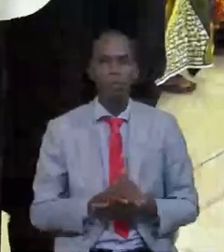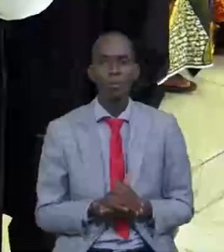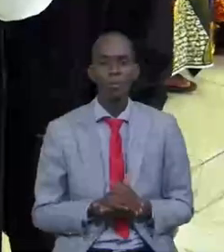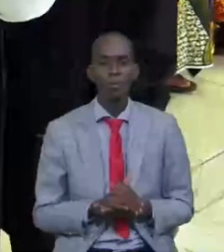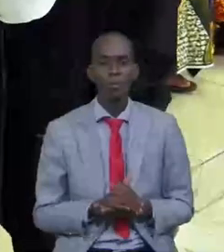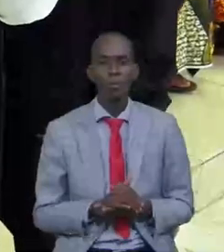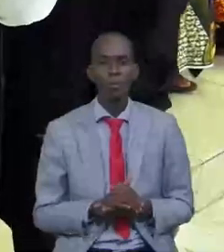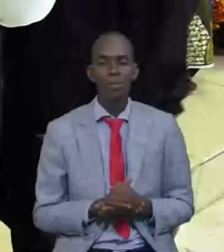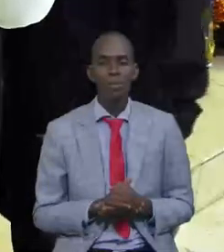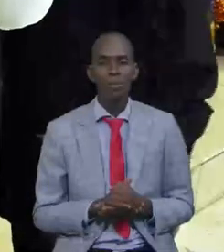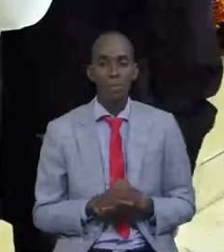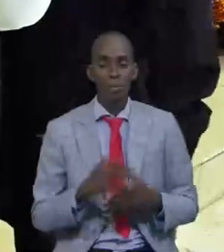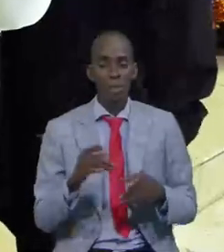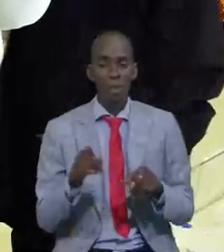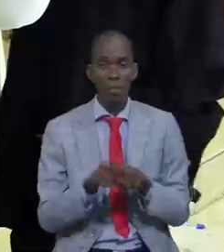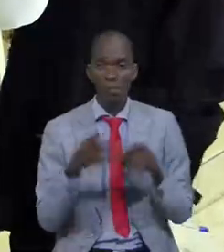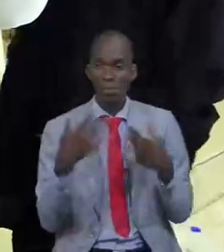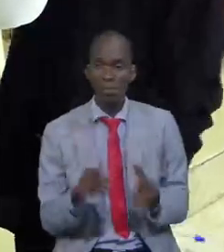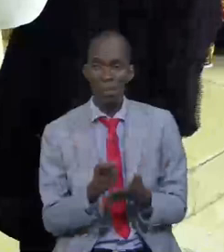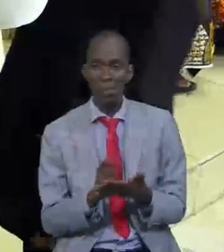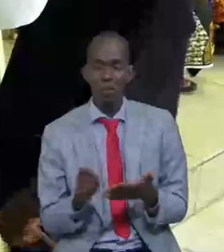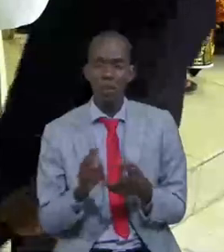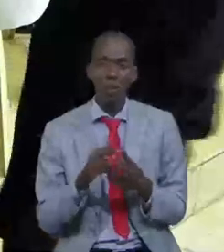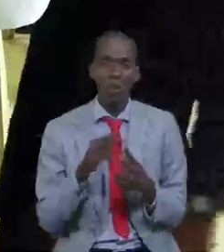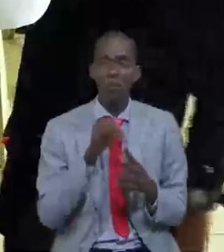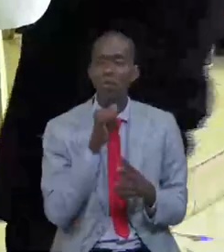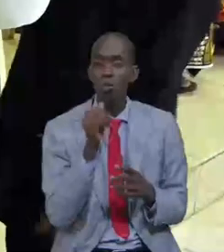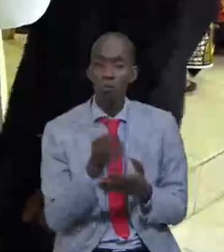Soyons donc dans l'esprit de prière. Continuez à prier.